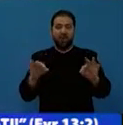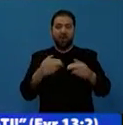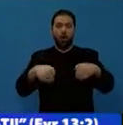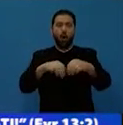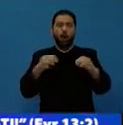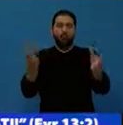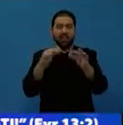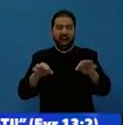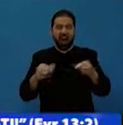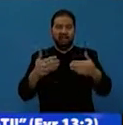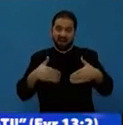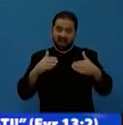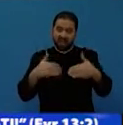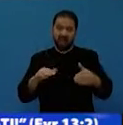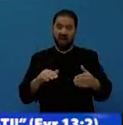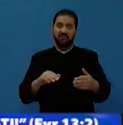să practicăm